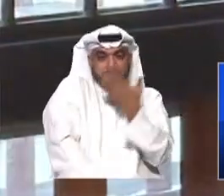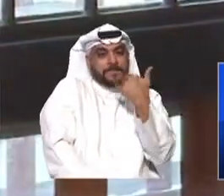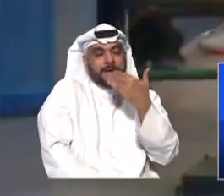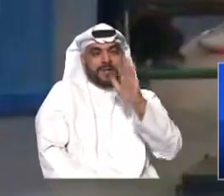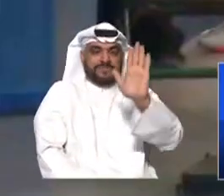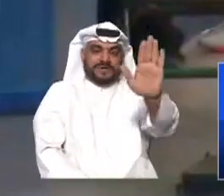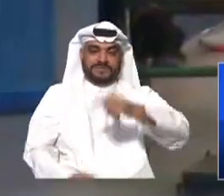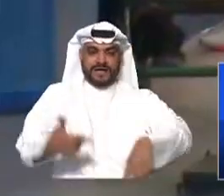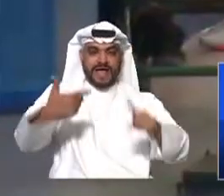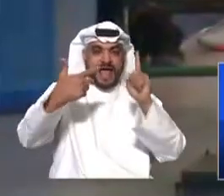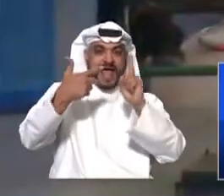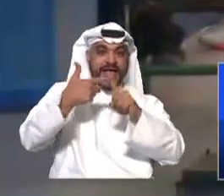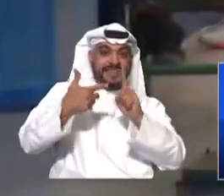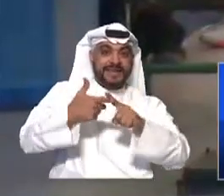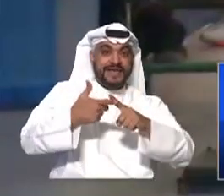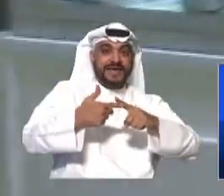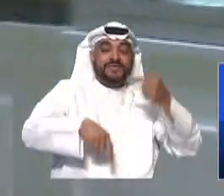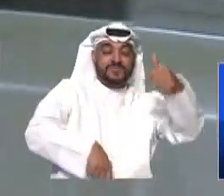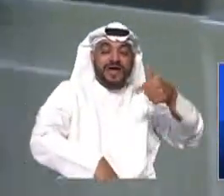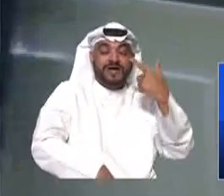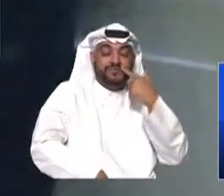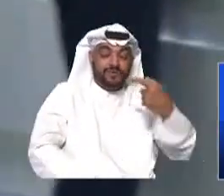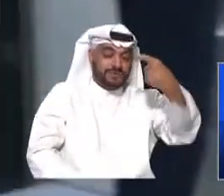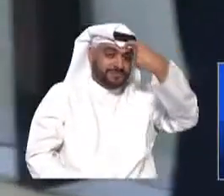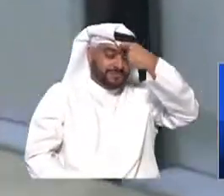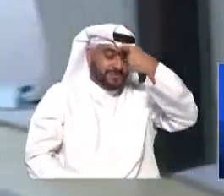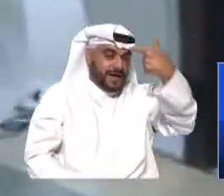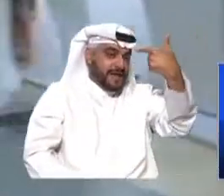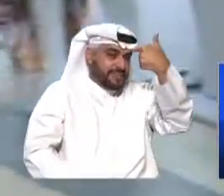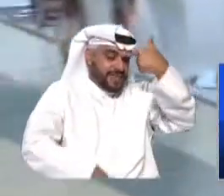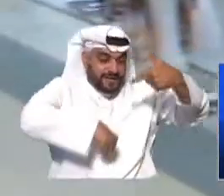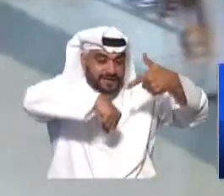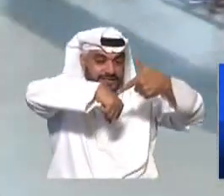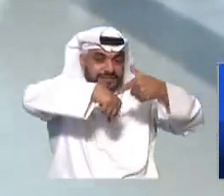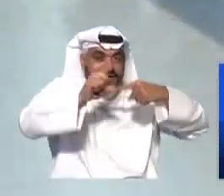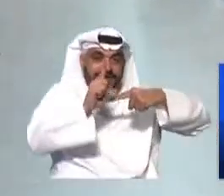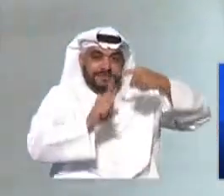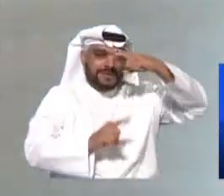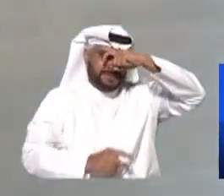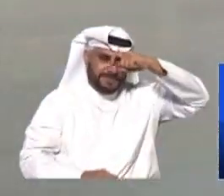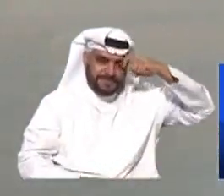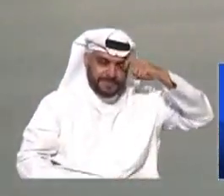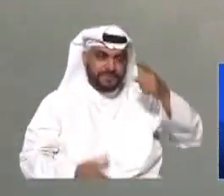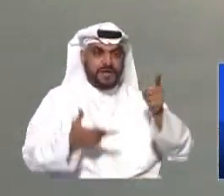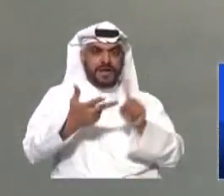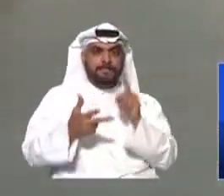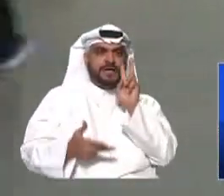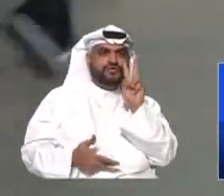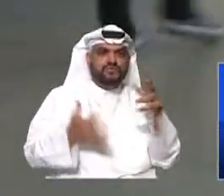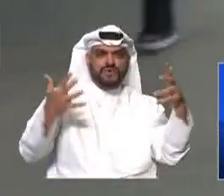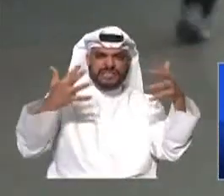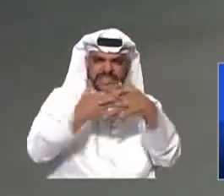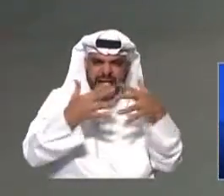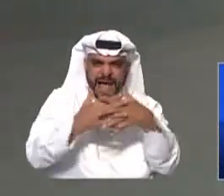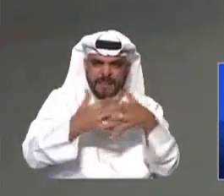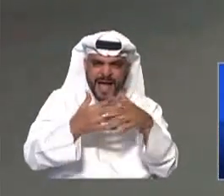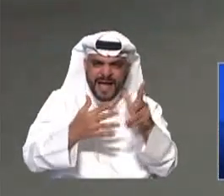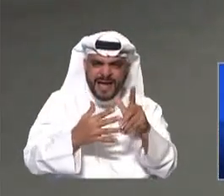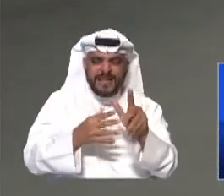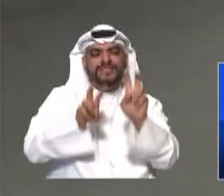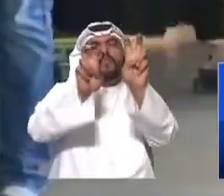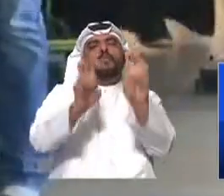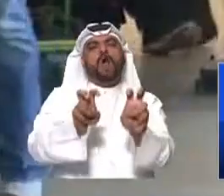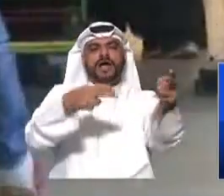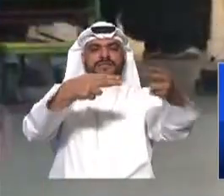عند الدخول، أيضا في حالات الازدحام نقوم بعمل إغلاق مؤقت من ناحية البيبان، فإذا احتاجنا نغلق باب